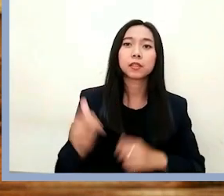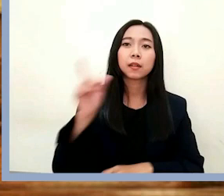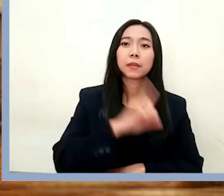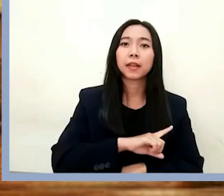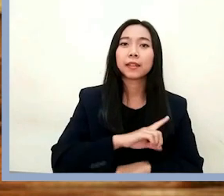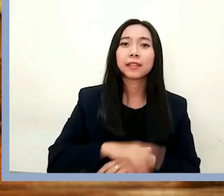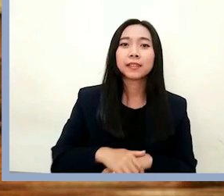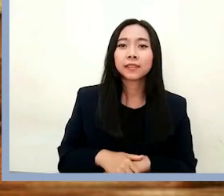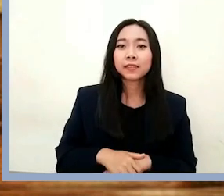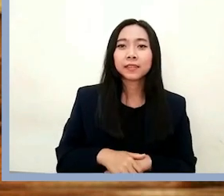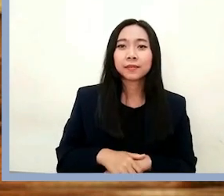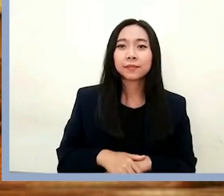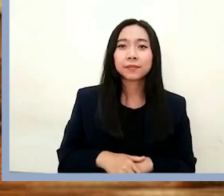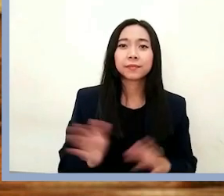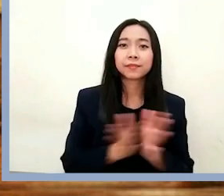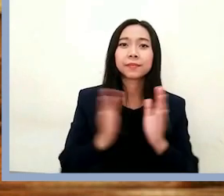hari haleluya